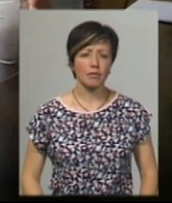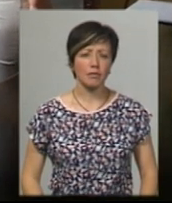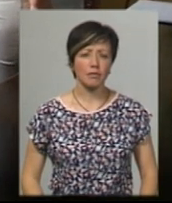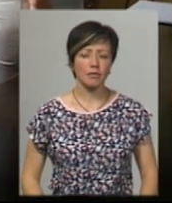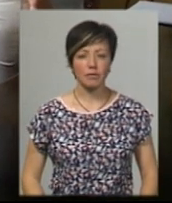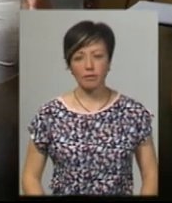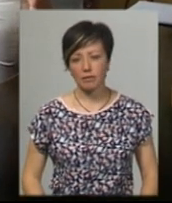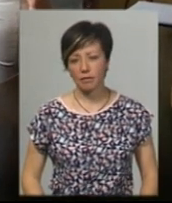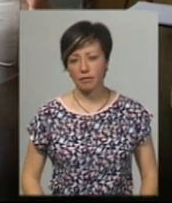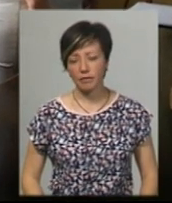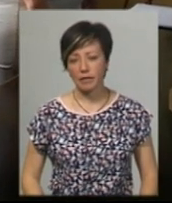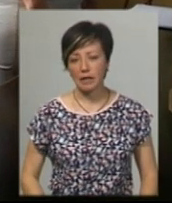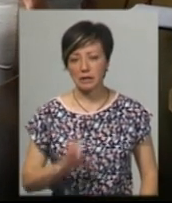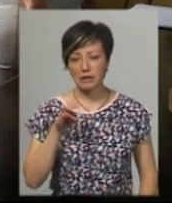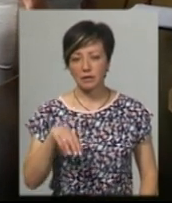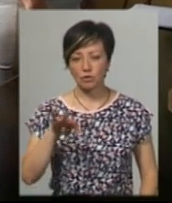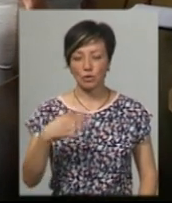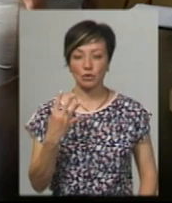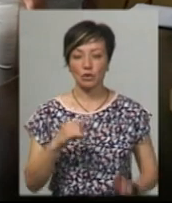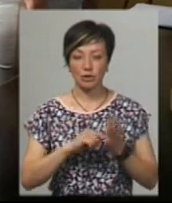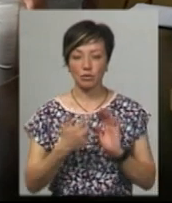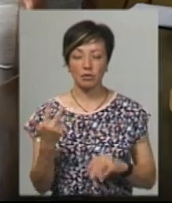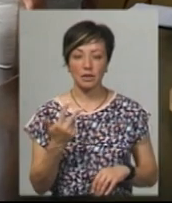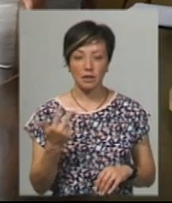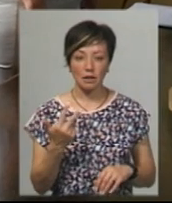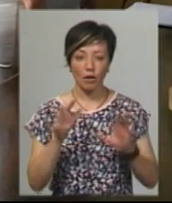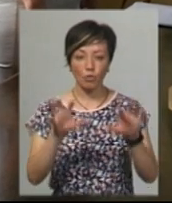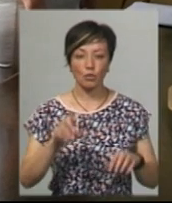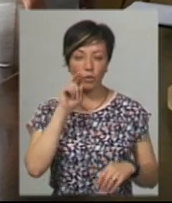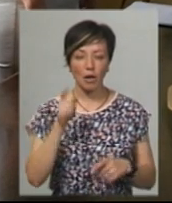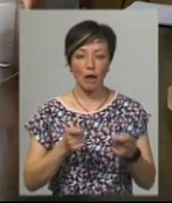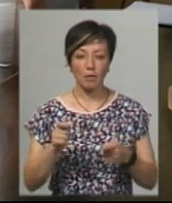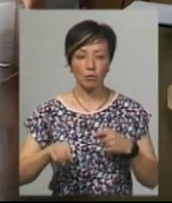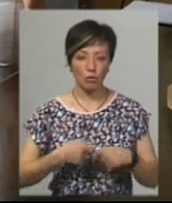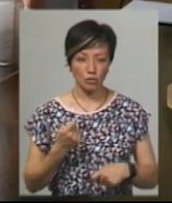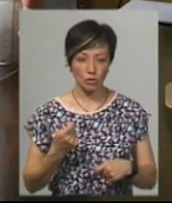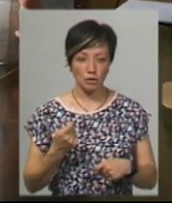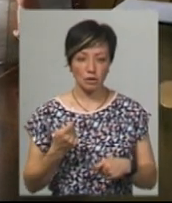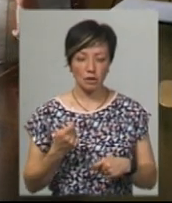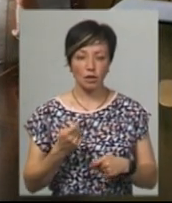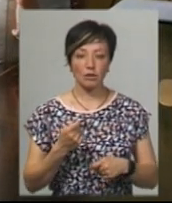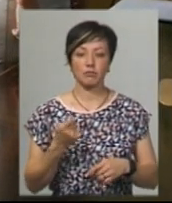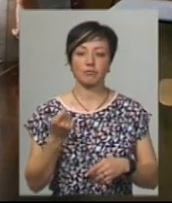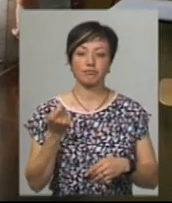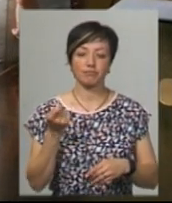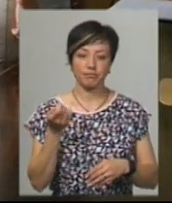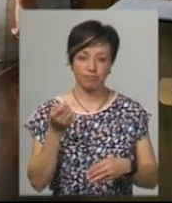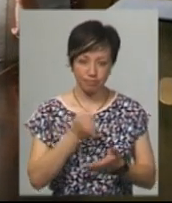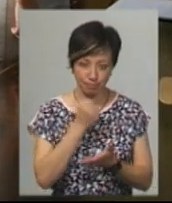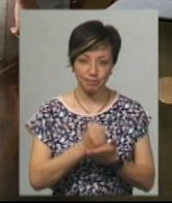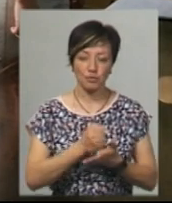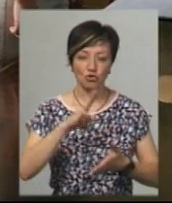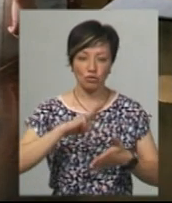правопорушення, передбаченого статтею 44 значком 3 Кодексу України про адмінправопорушення. Та накласти на нього стягнення у виді штрафу у